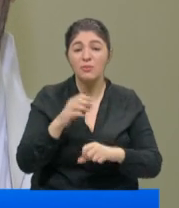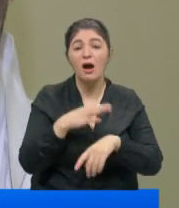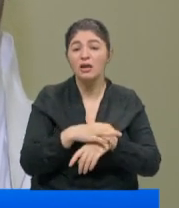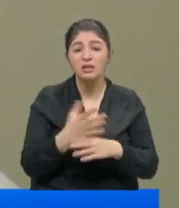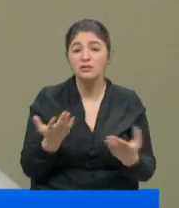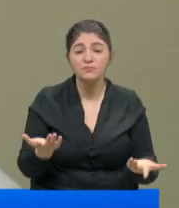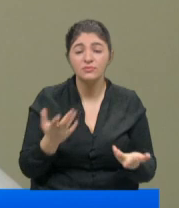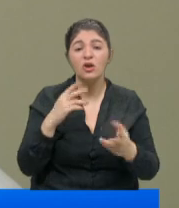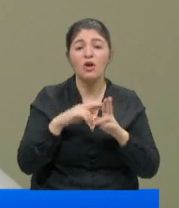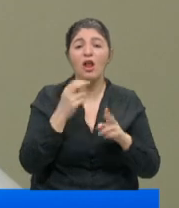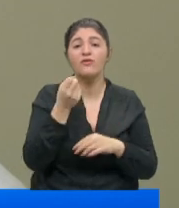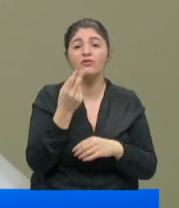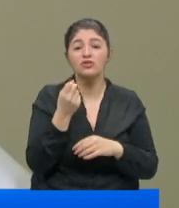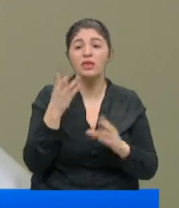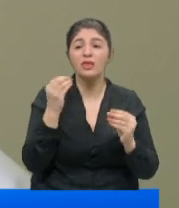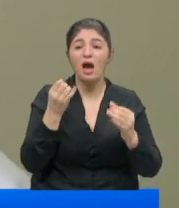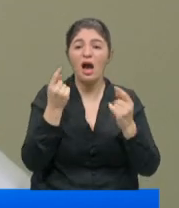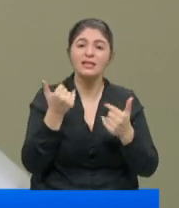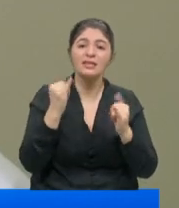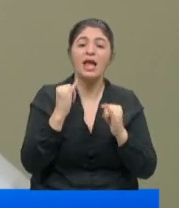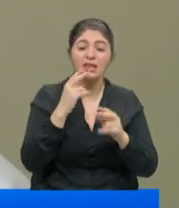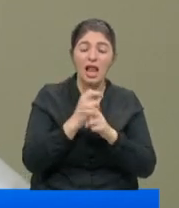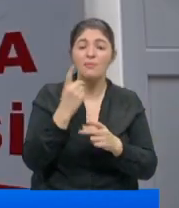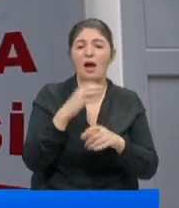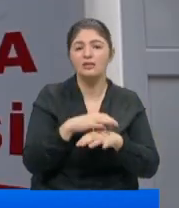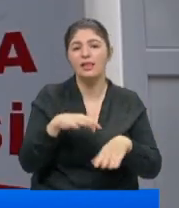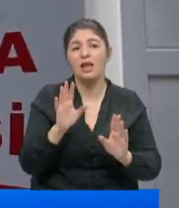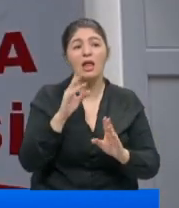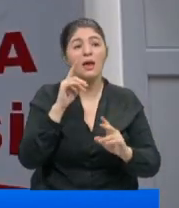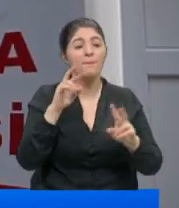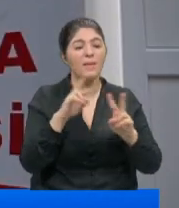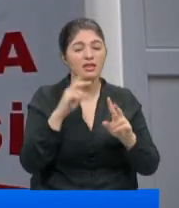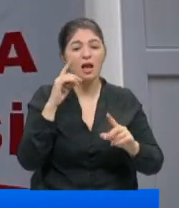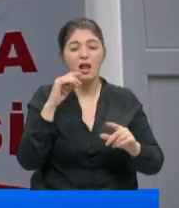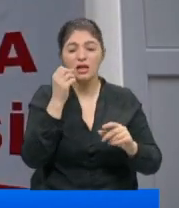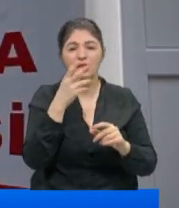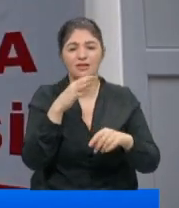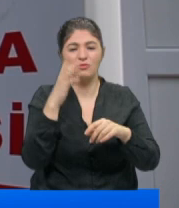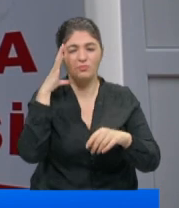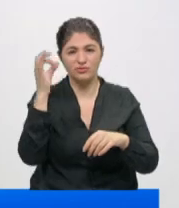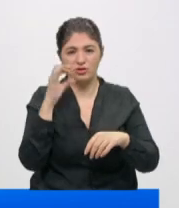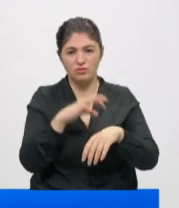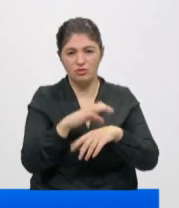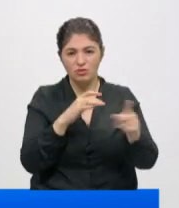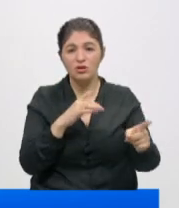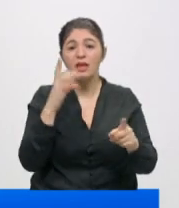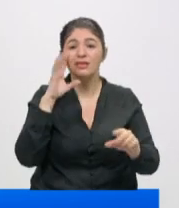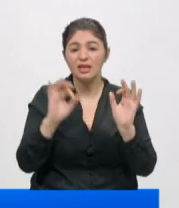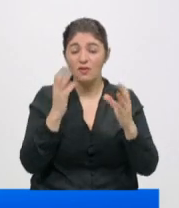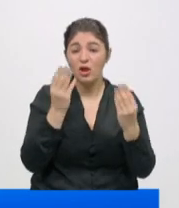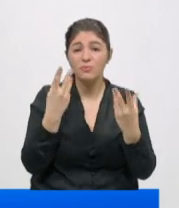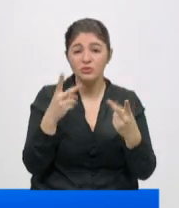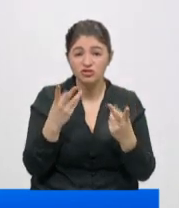hastalık koronadan daha az tehlikeli bir hastalık değildi. Medikal onkolog doçent doktor Esat Namal da tedavi edilebilir